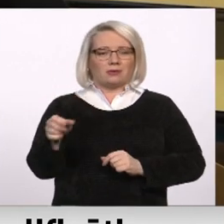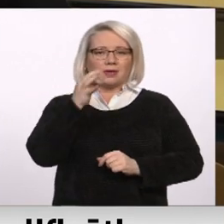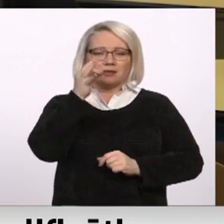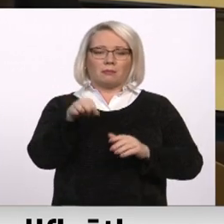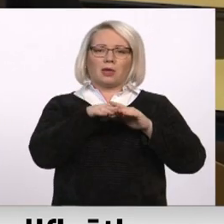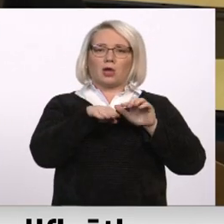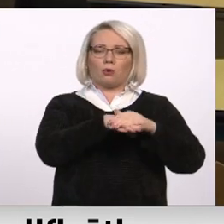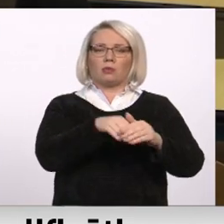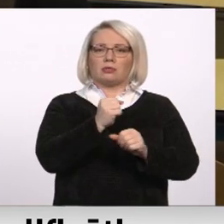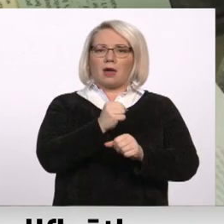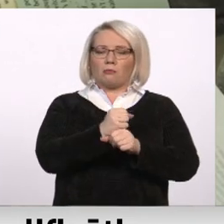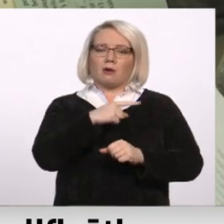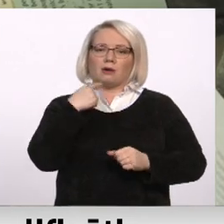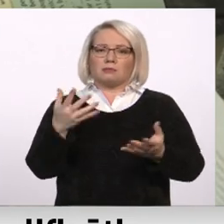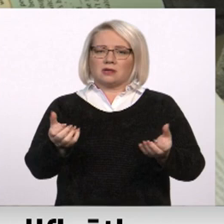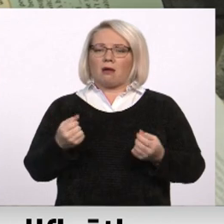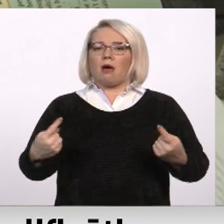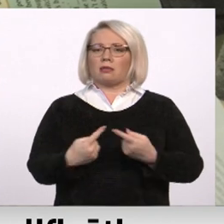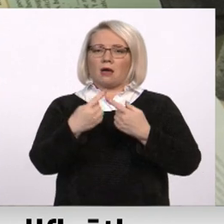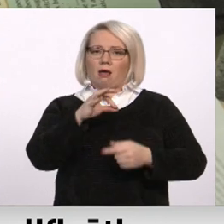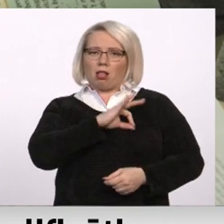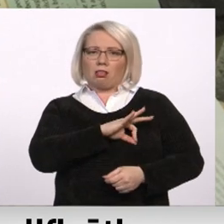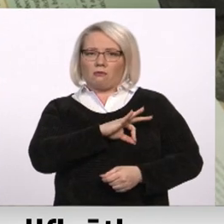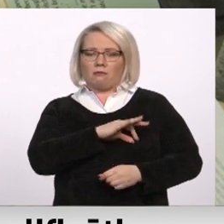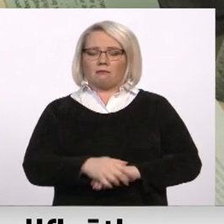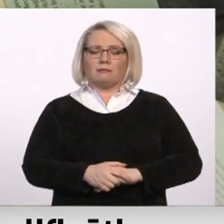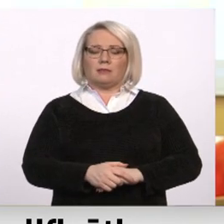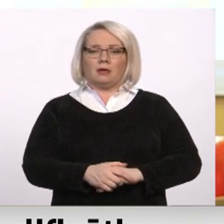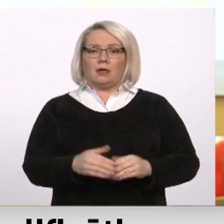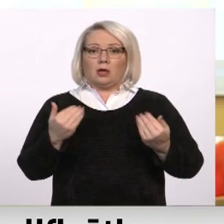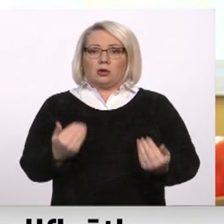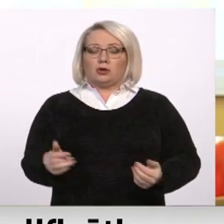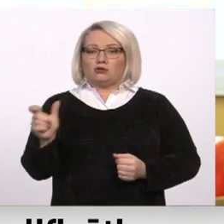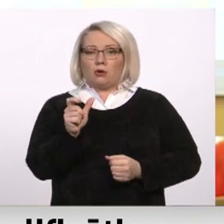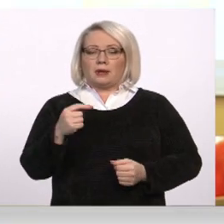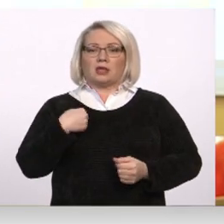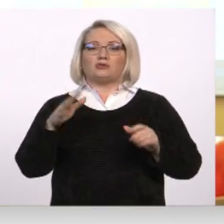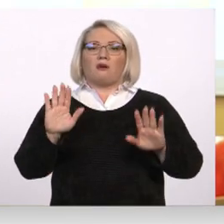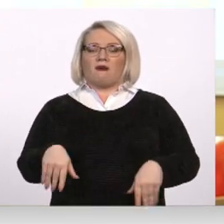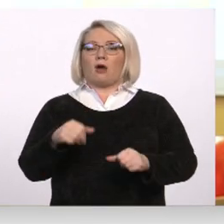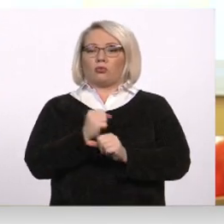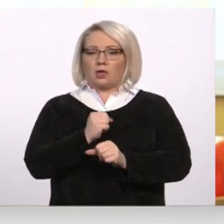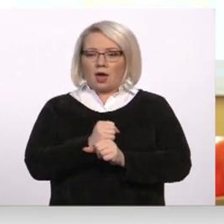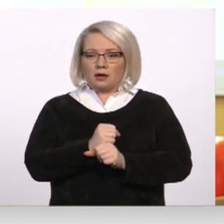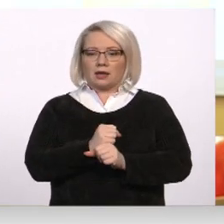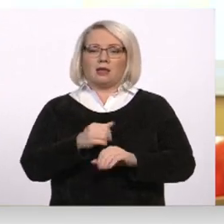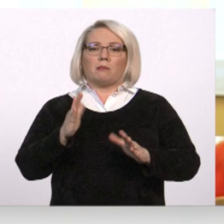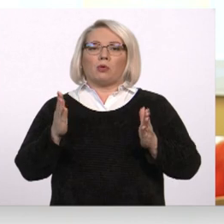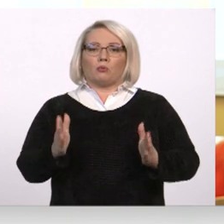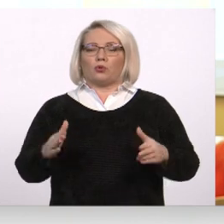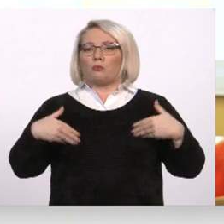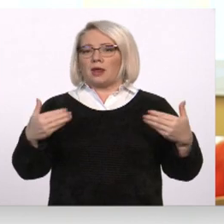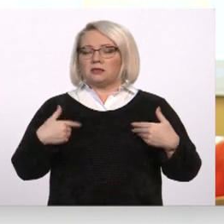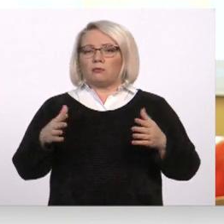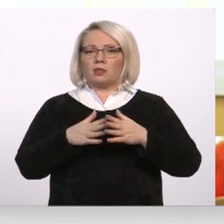ieguldīto darbu vēlas saņemt arī adekvātu atalgojumu. Šobrīd es to varētu darīt, jā, bet es būtu priecīgi, ja man būtu